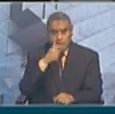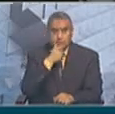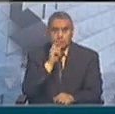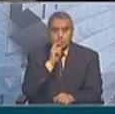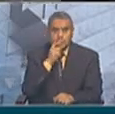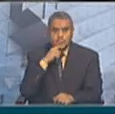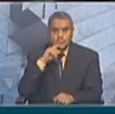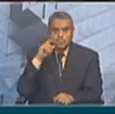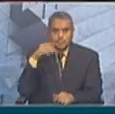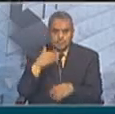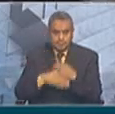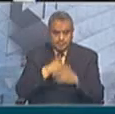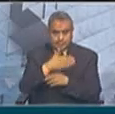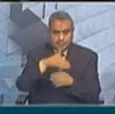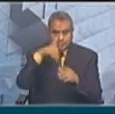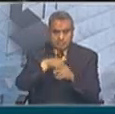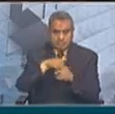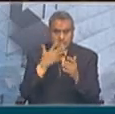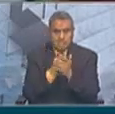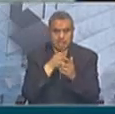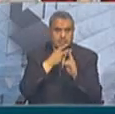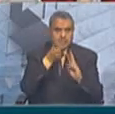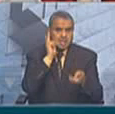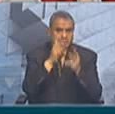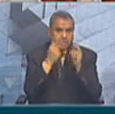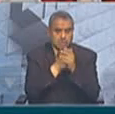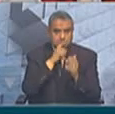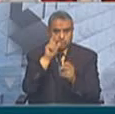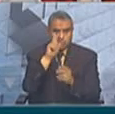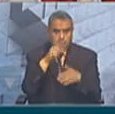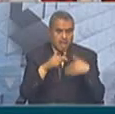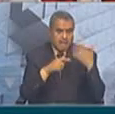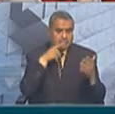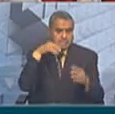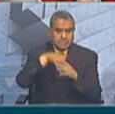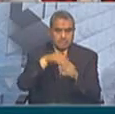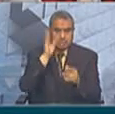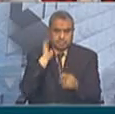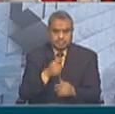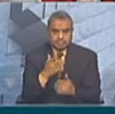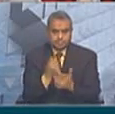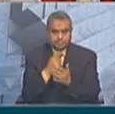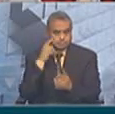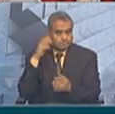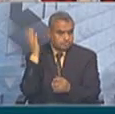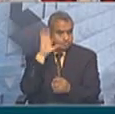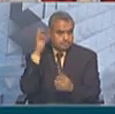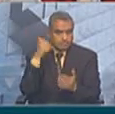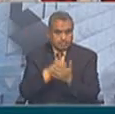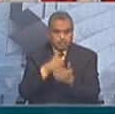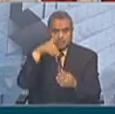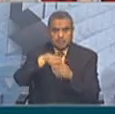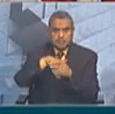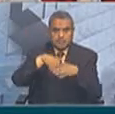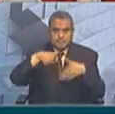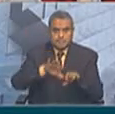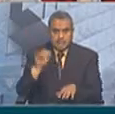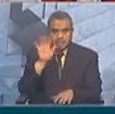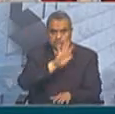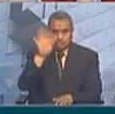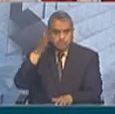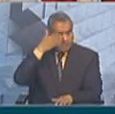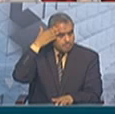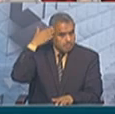بين الانتخابات وحفل تنصيب الرئيس في يناير. وأكد زعيم الغالبية الجمهورية في مجلس الشيوخ